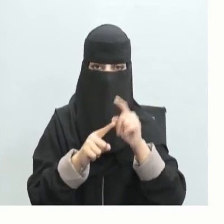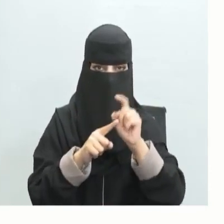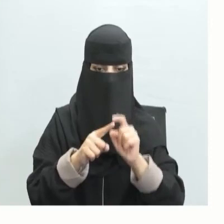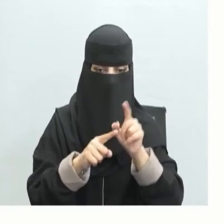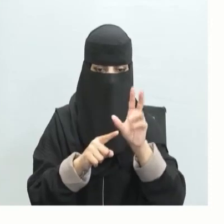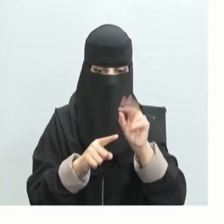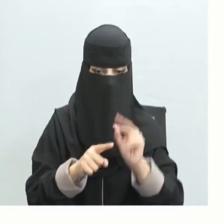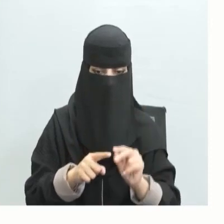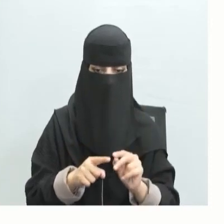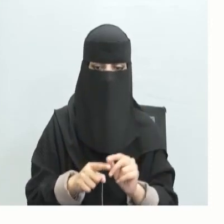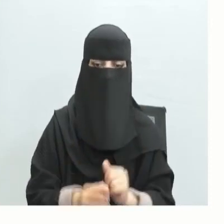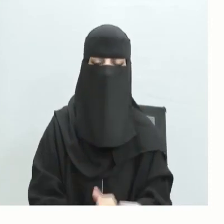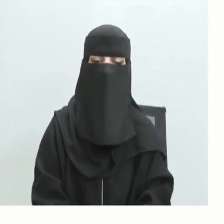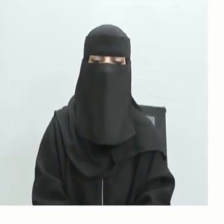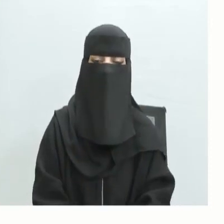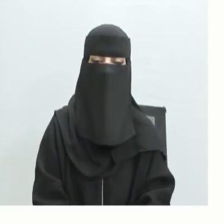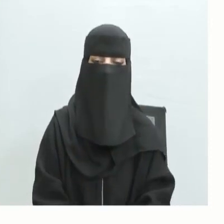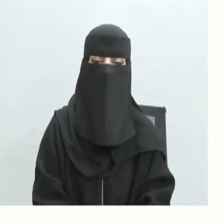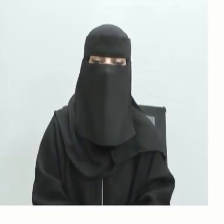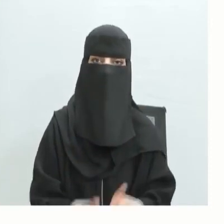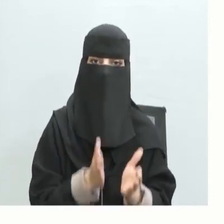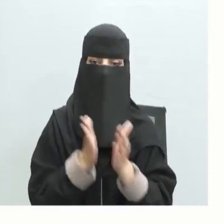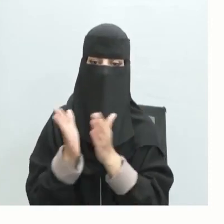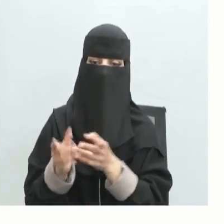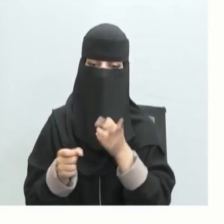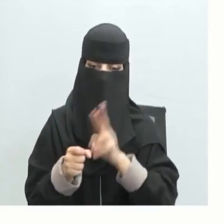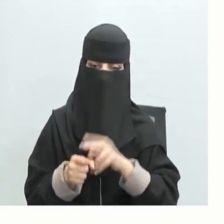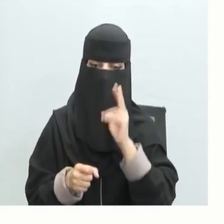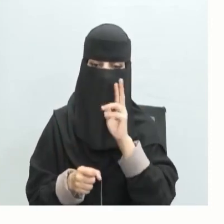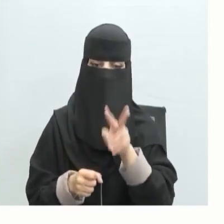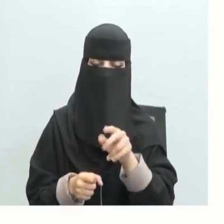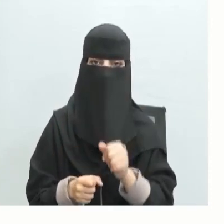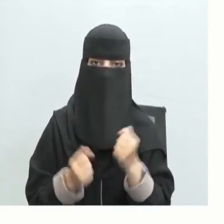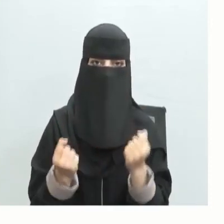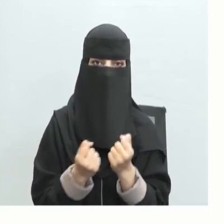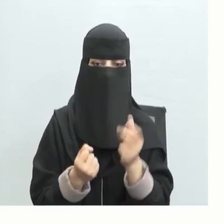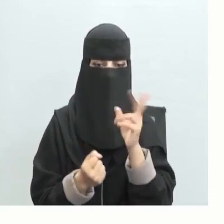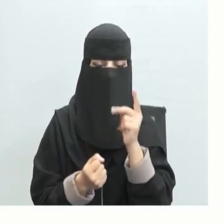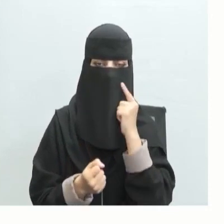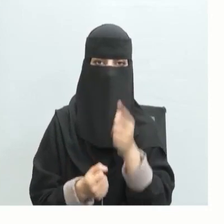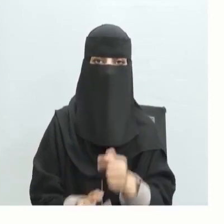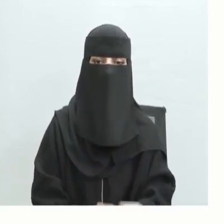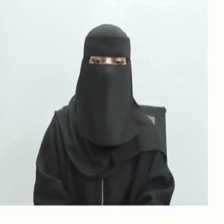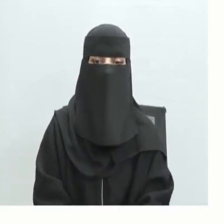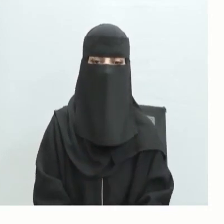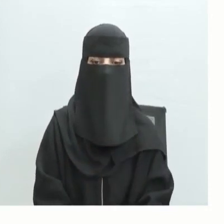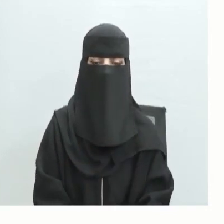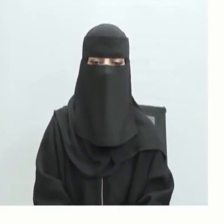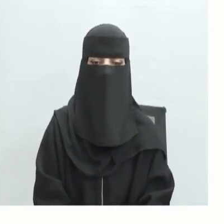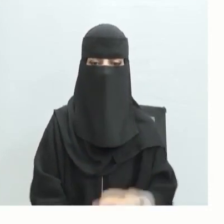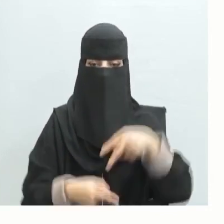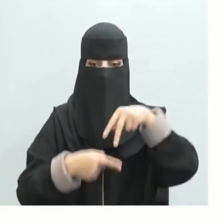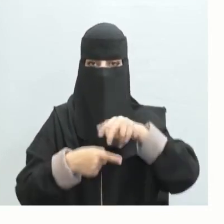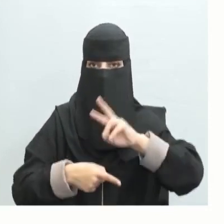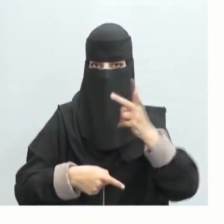هذه حتكون نسب متشابهه نشوف الان ايضا عندنا النشاط الاخر المثلث اختلف